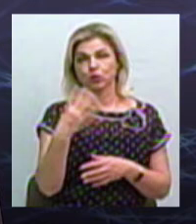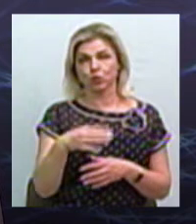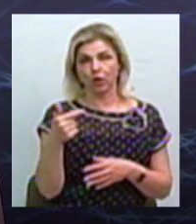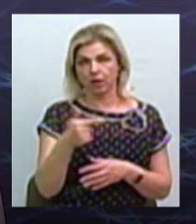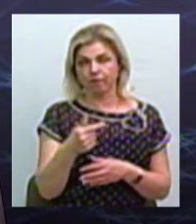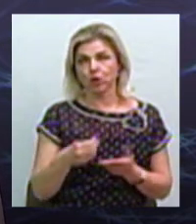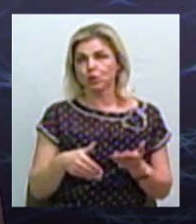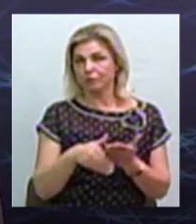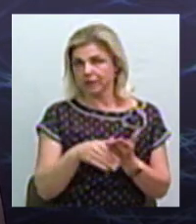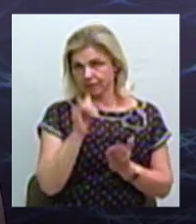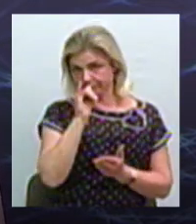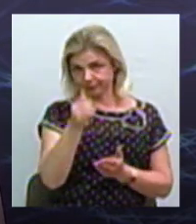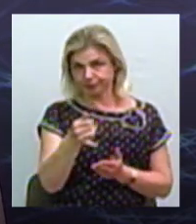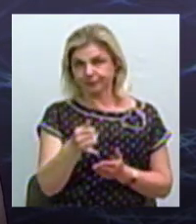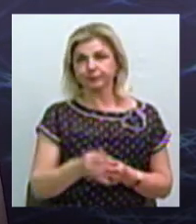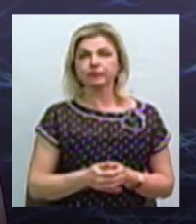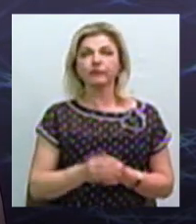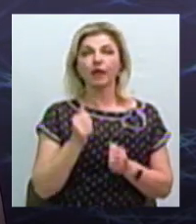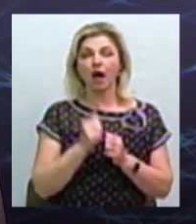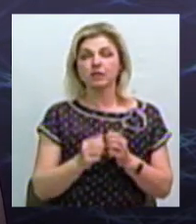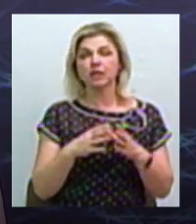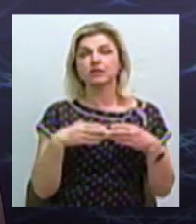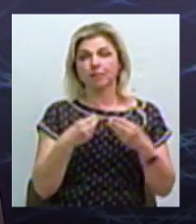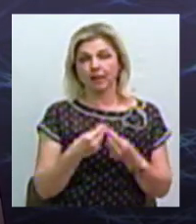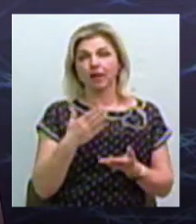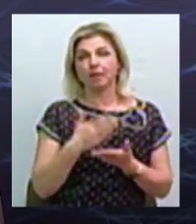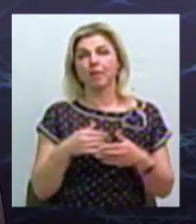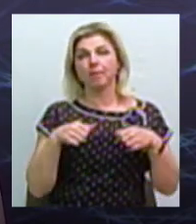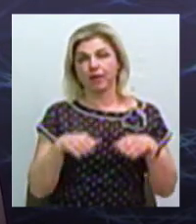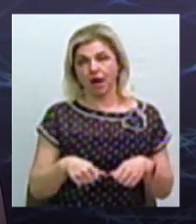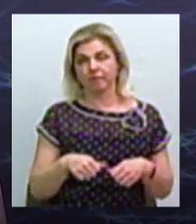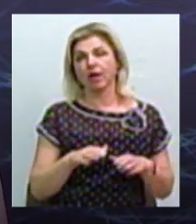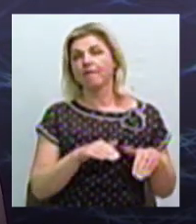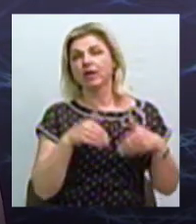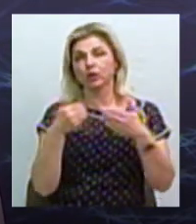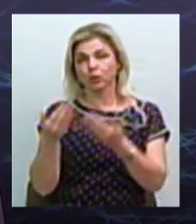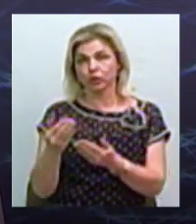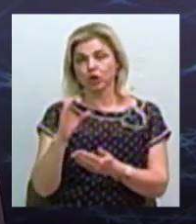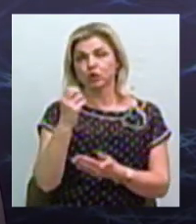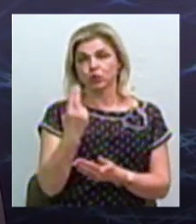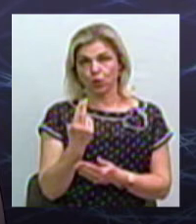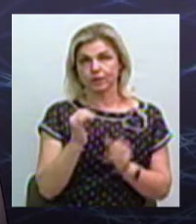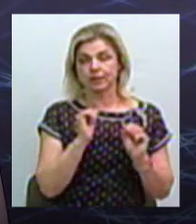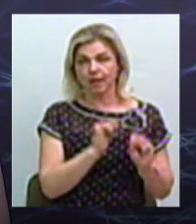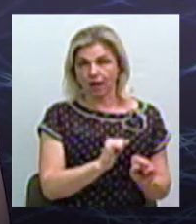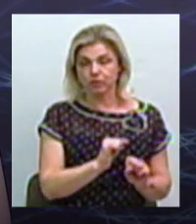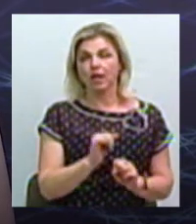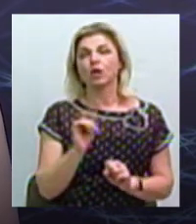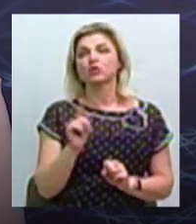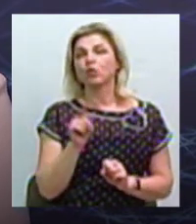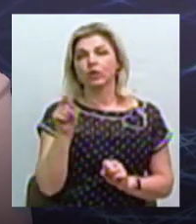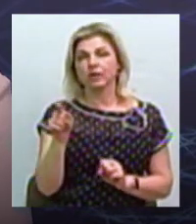випадку не призначається. Але кожна родина має право звернутися до органу соціального захисту населення, яке здійснювало